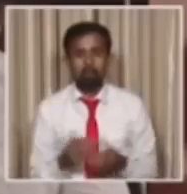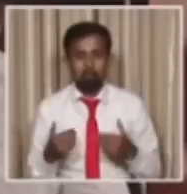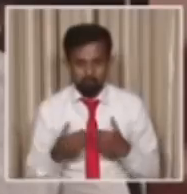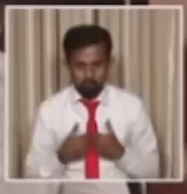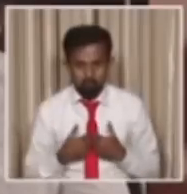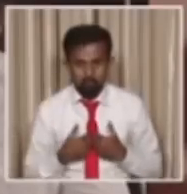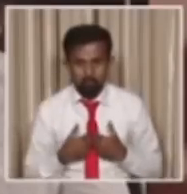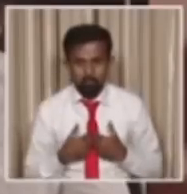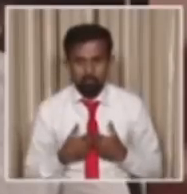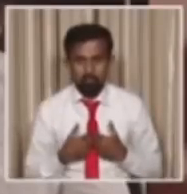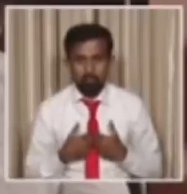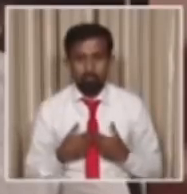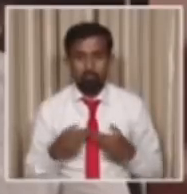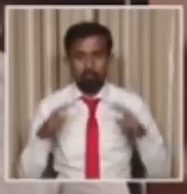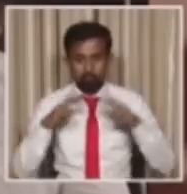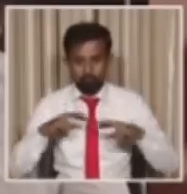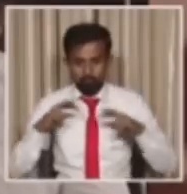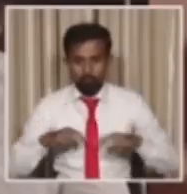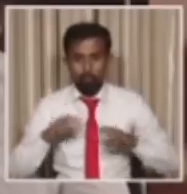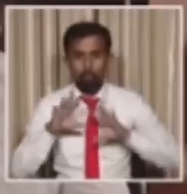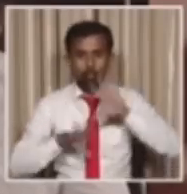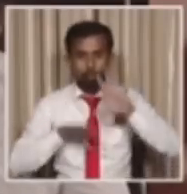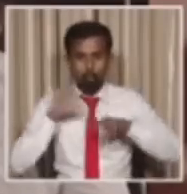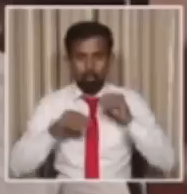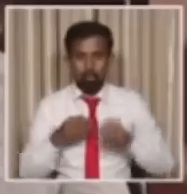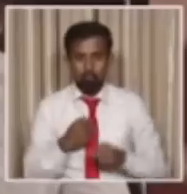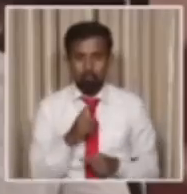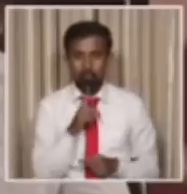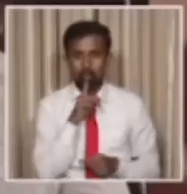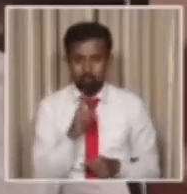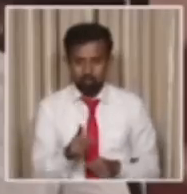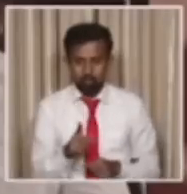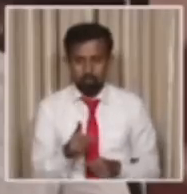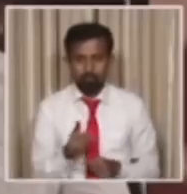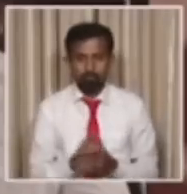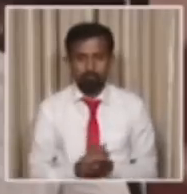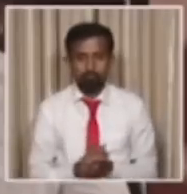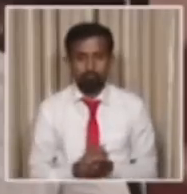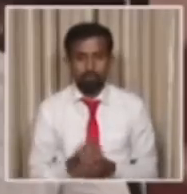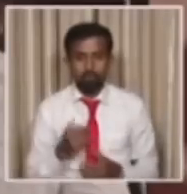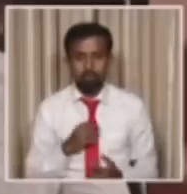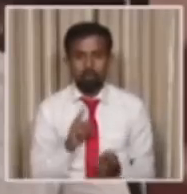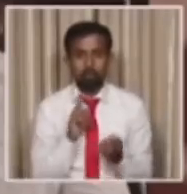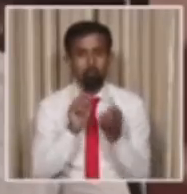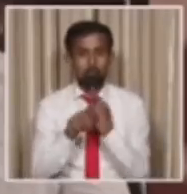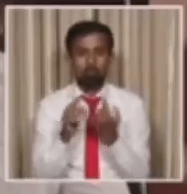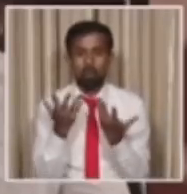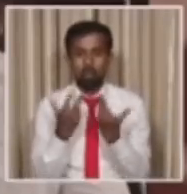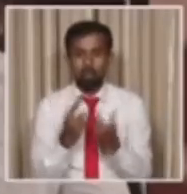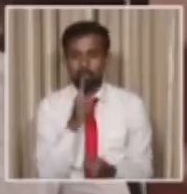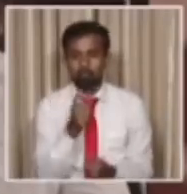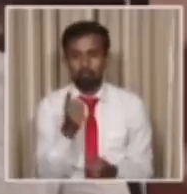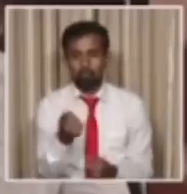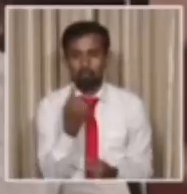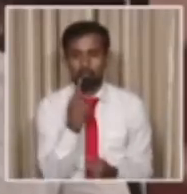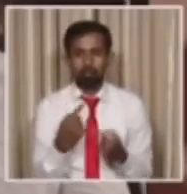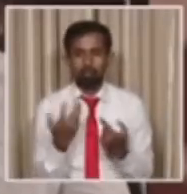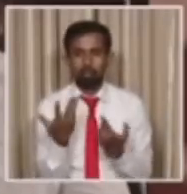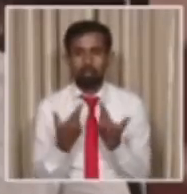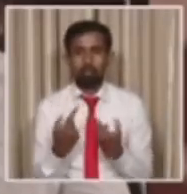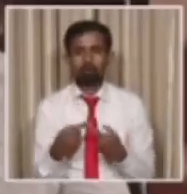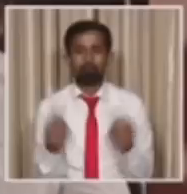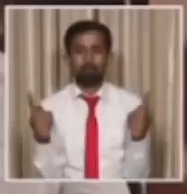මම අපේ විමර්ශනේ තියෙන දත්ත මම මේ කිව්වේ ඉතින් මම මාරු කරපු ගාන කිව්වම ඔබතුමා වෙන ගානක්